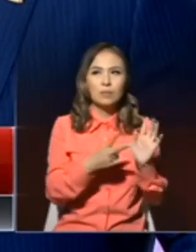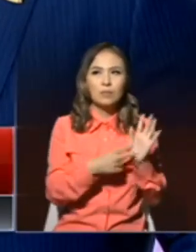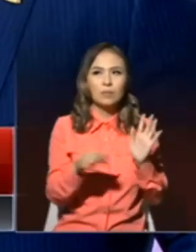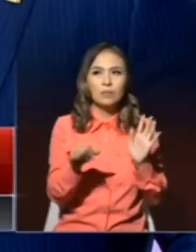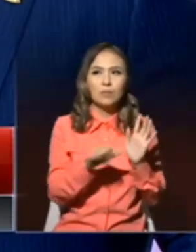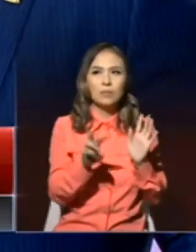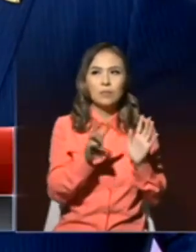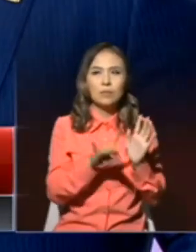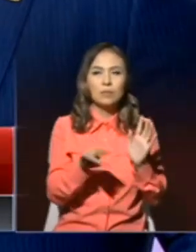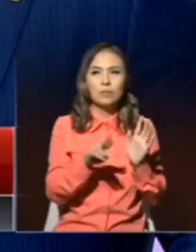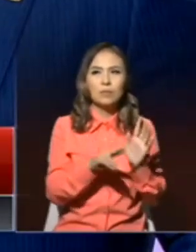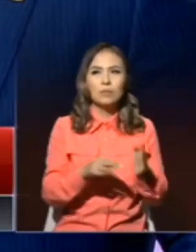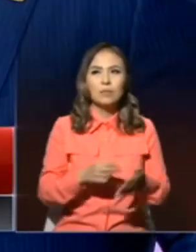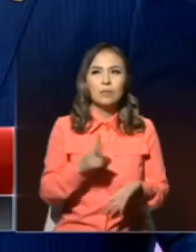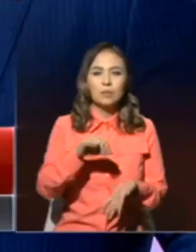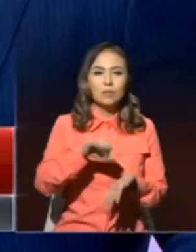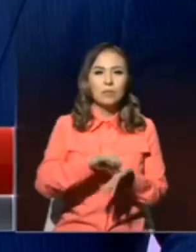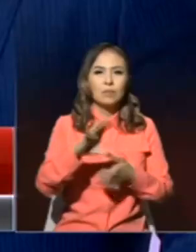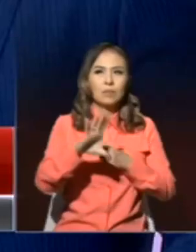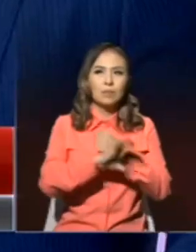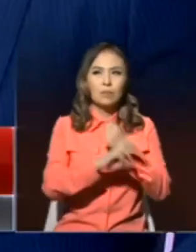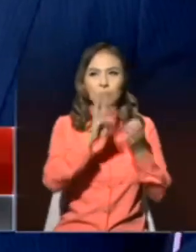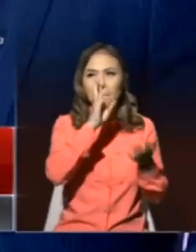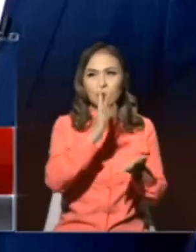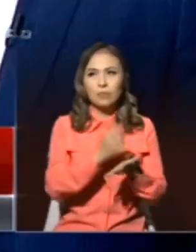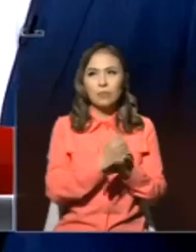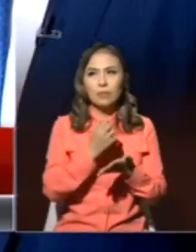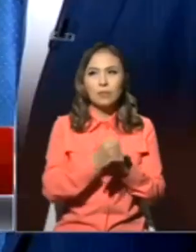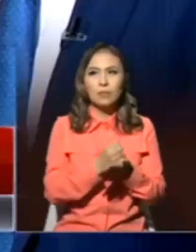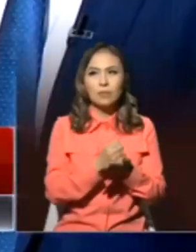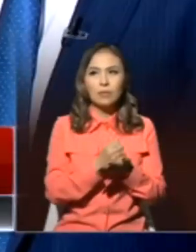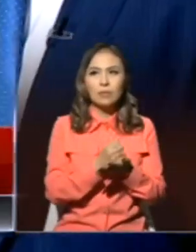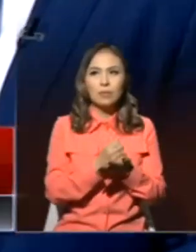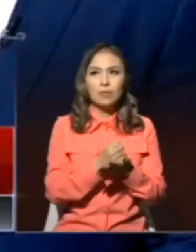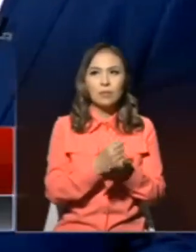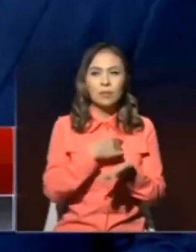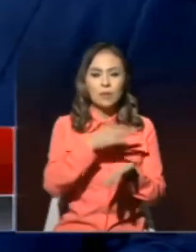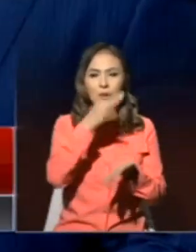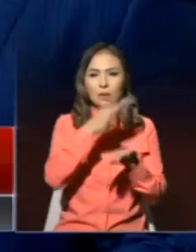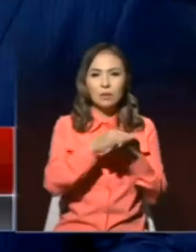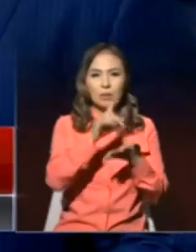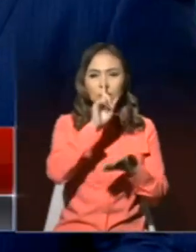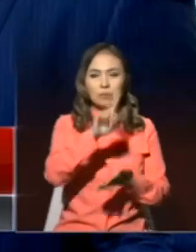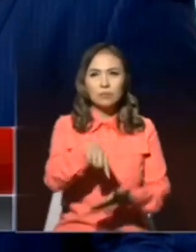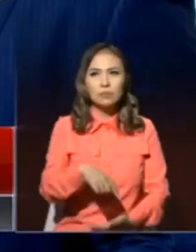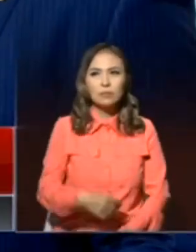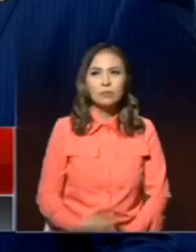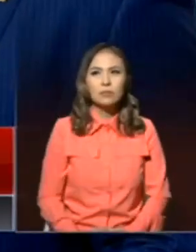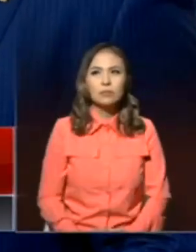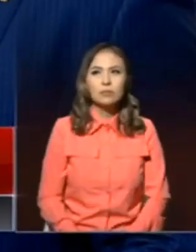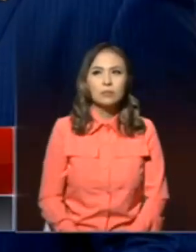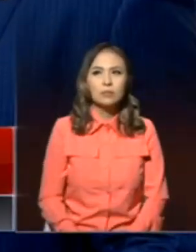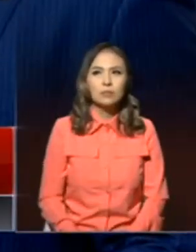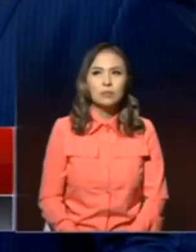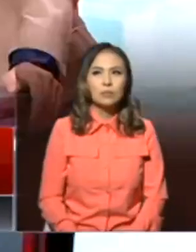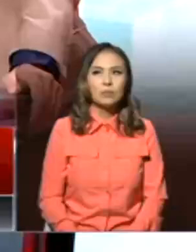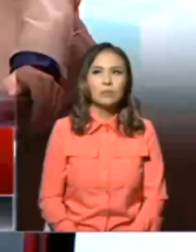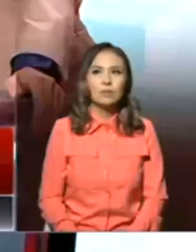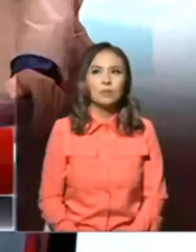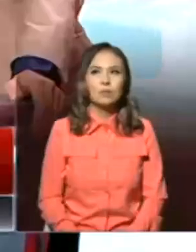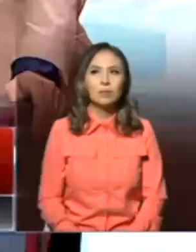миллиардқа жуық. Жоқ, енді сол бенефициар кім соңғы табыс табатын? Дивиденд табатын? Ол сұраққа мен жауап бере алмаймын. Бірақ сіз білесіз ғой кім екенін. Мен білемін, бірақтан жауап бере